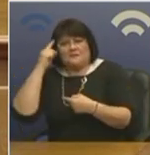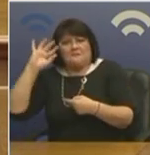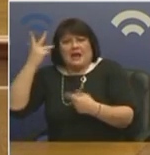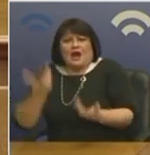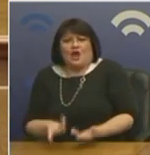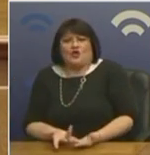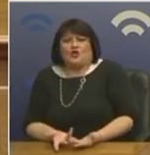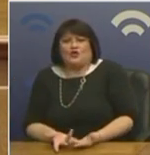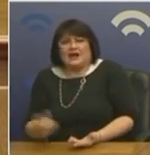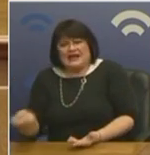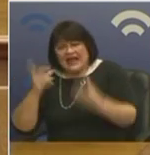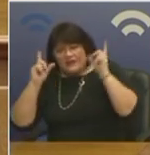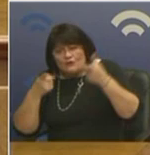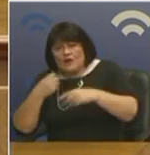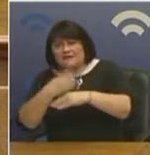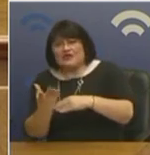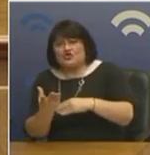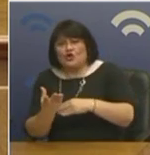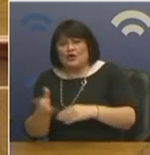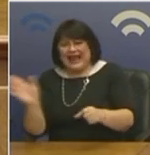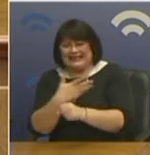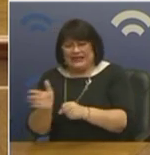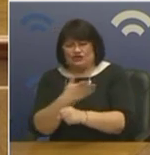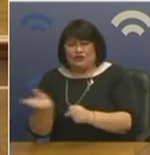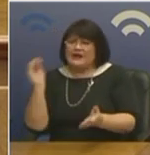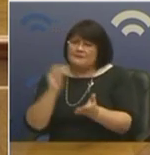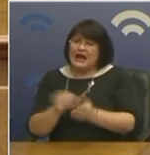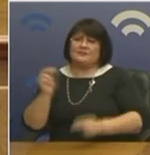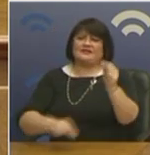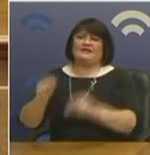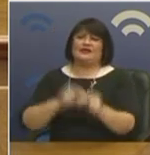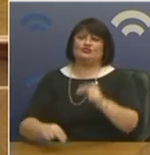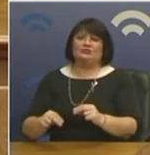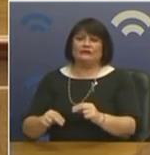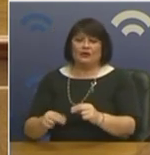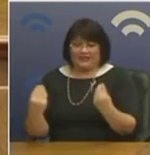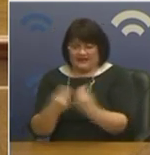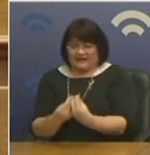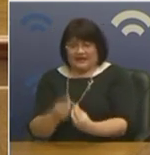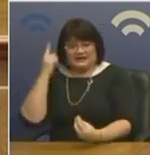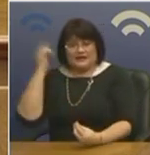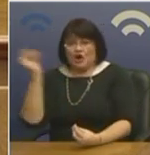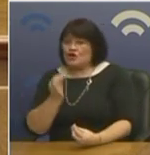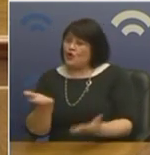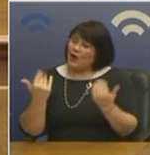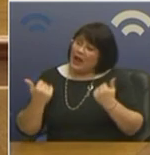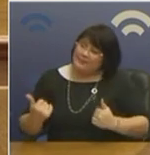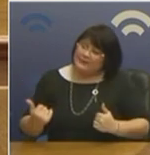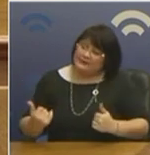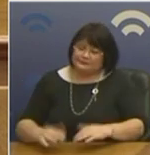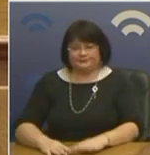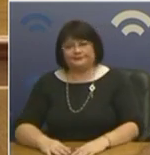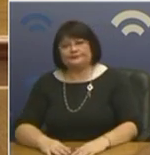Νέα Δημοκρατία, ΠΑΣΟΚ, να τους κατέστρεψαν και τους ξαναψηφίζουν. Κάτι δεν πάει καλά. Κάτι δεν στέκει καλά στη λογική. Μπορεί εγώ να έχω άλλη αντίληψη για τη